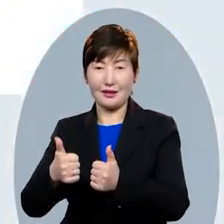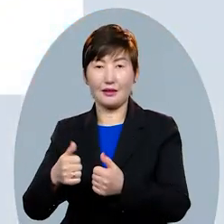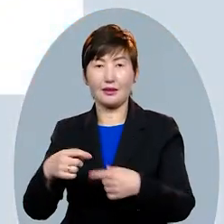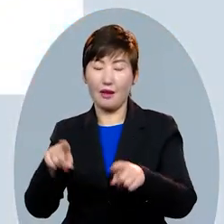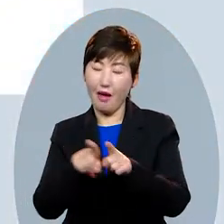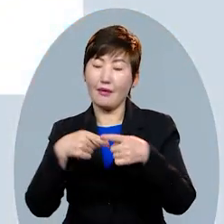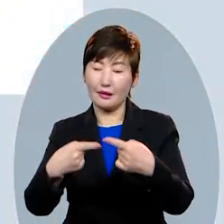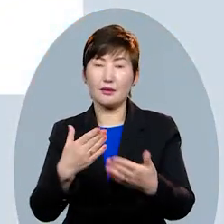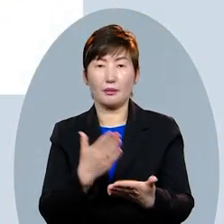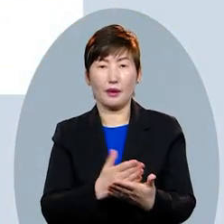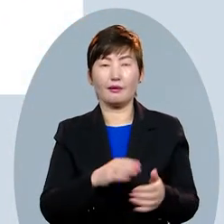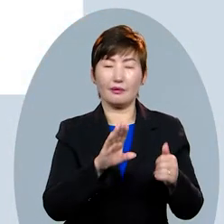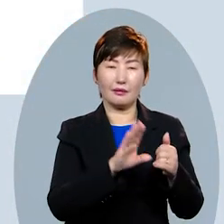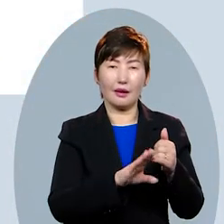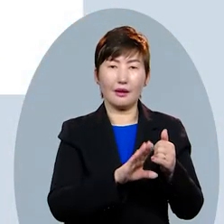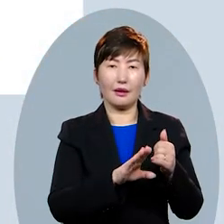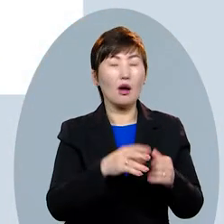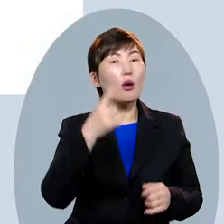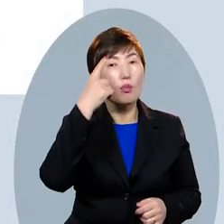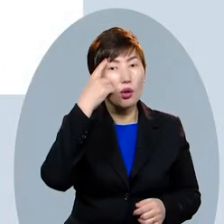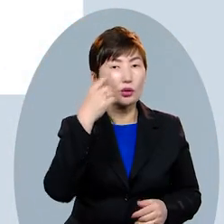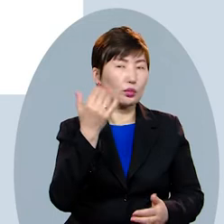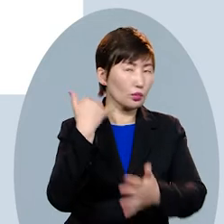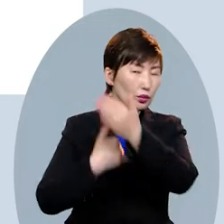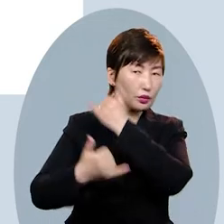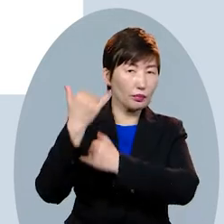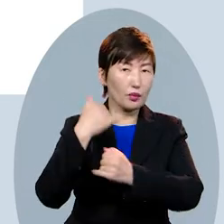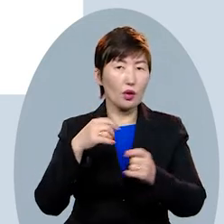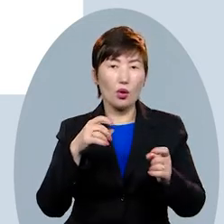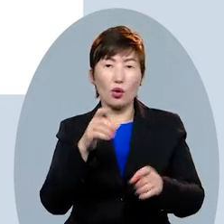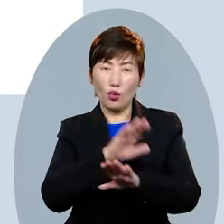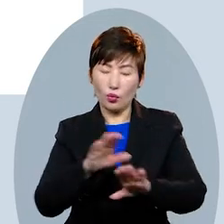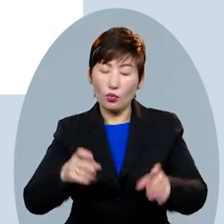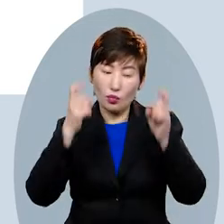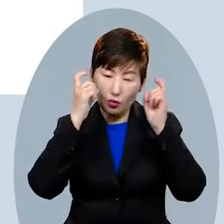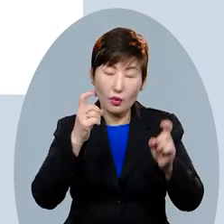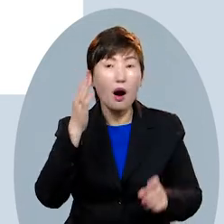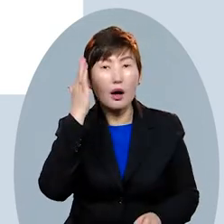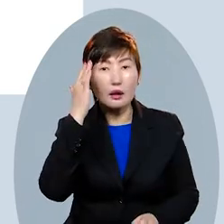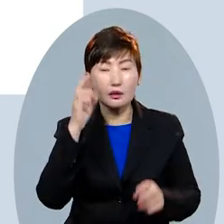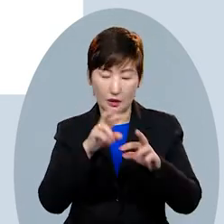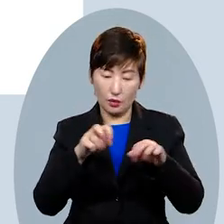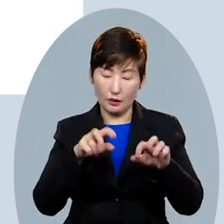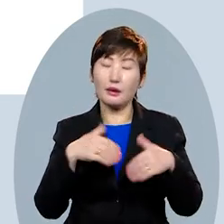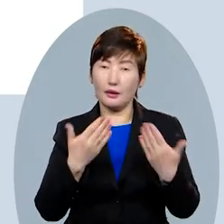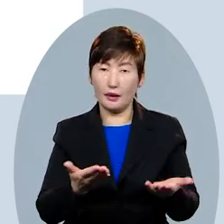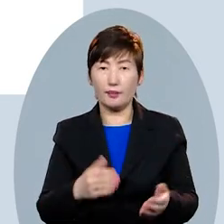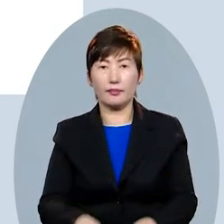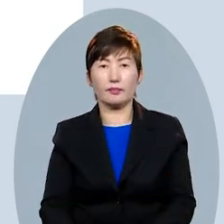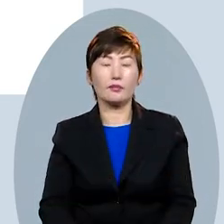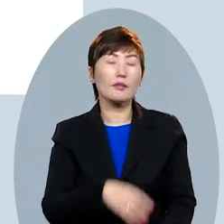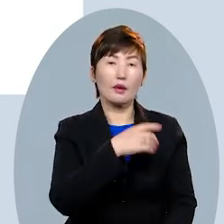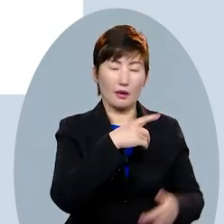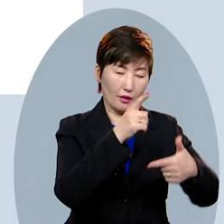За тэгвэл дараагийн хэсэг хэдүүлээ. Монголчууд эртнээс хүүхдээ хүмүүжүүлж ирсэн уламжлалт арга ухаантай танилцъя.